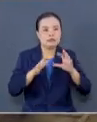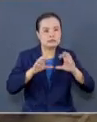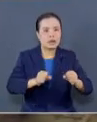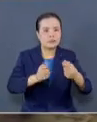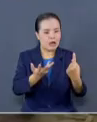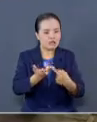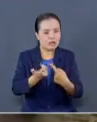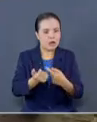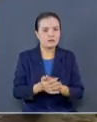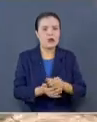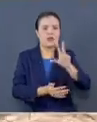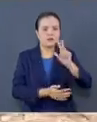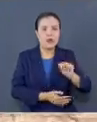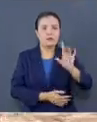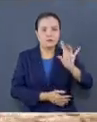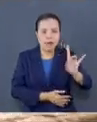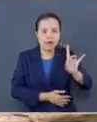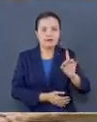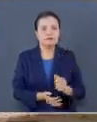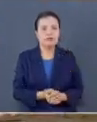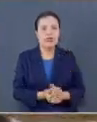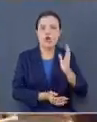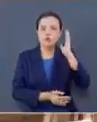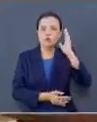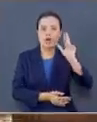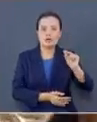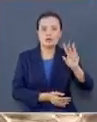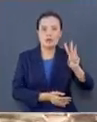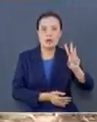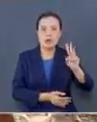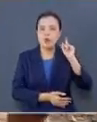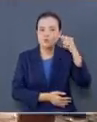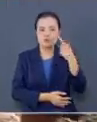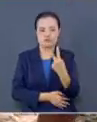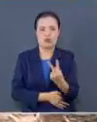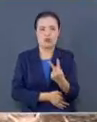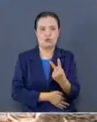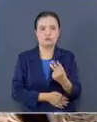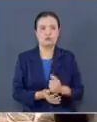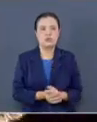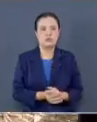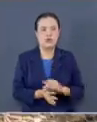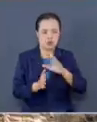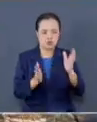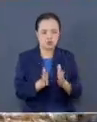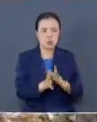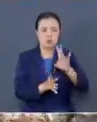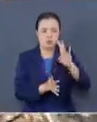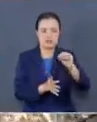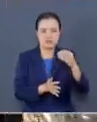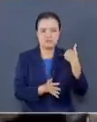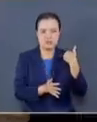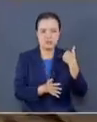มครับ38คนนะฮะเป็นชาย36หญิง2รายนะฮะจริงๆบอกว่ามี70แสดงว่าบางคนนี่